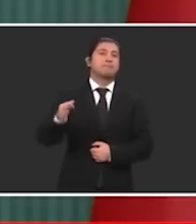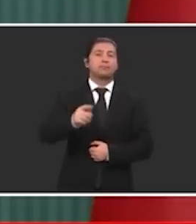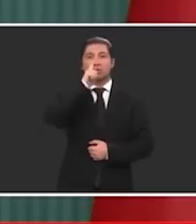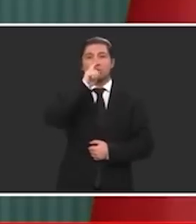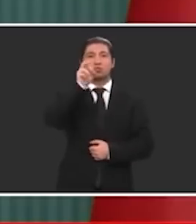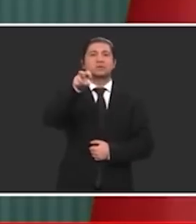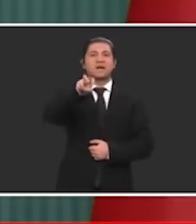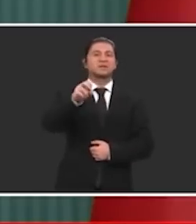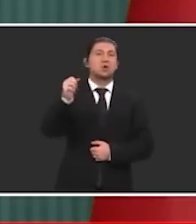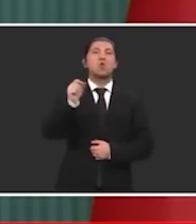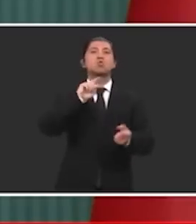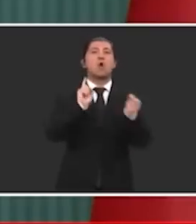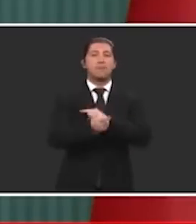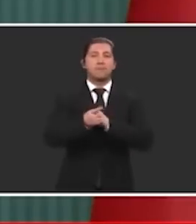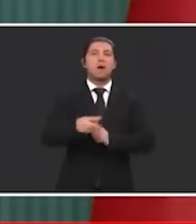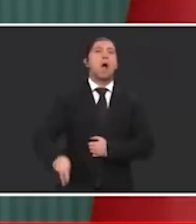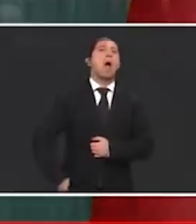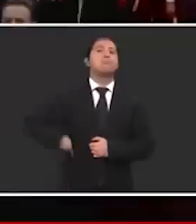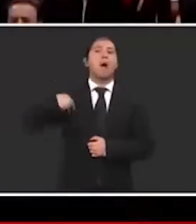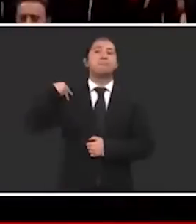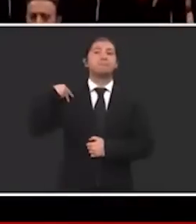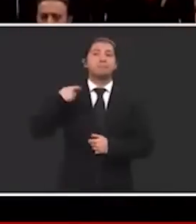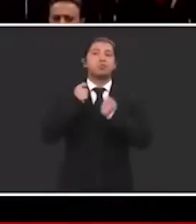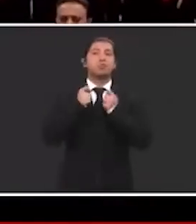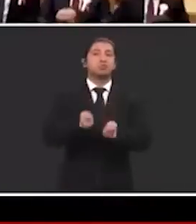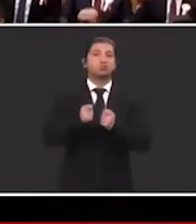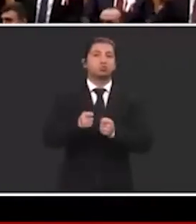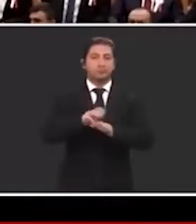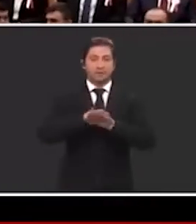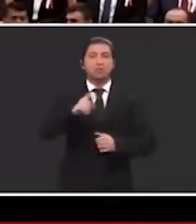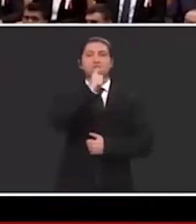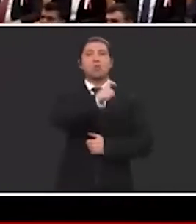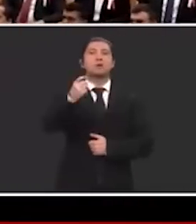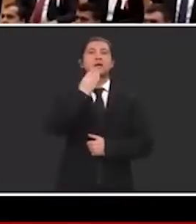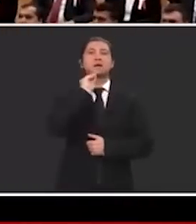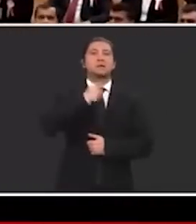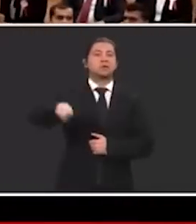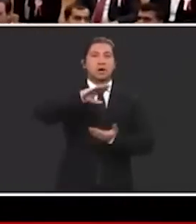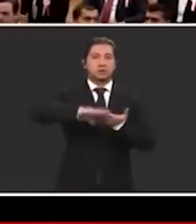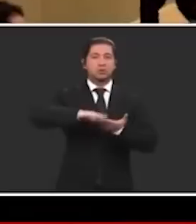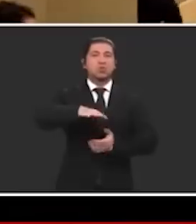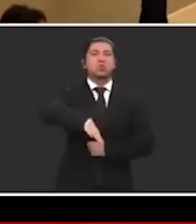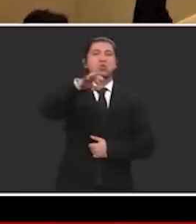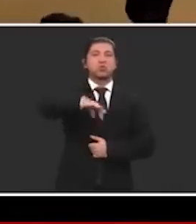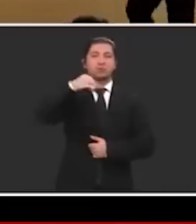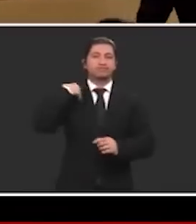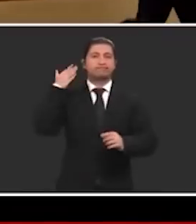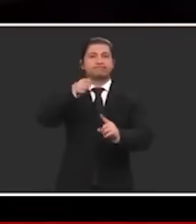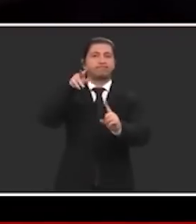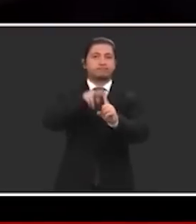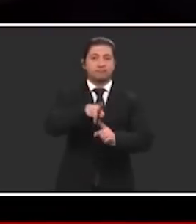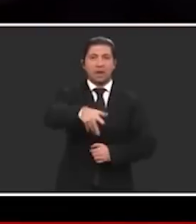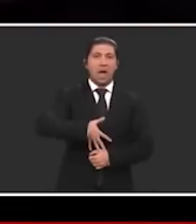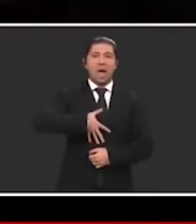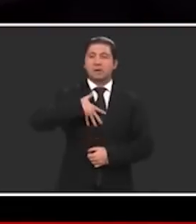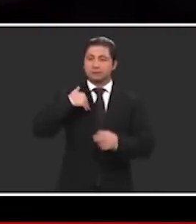108. dönem kaymakamlık kursunu bitiren 99 genç arkadaşımızın kura törenine katılarak